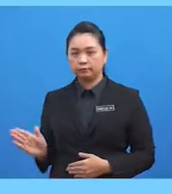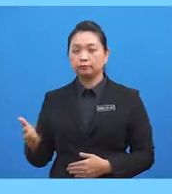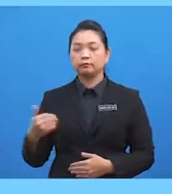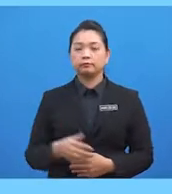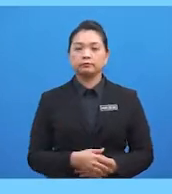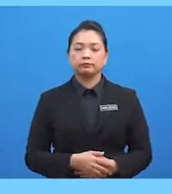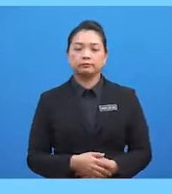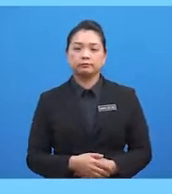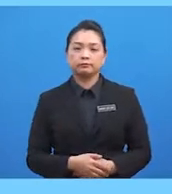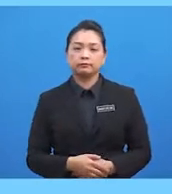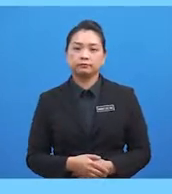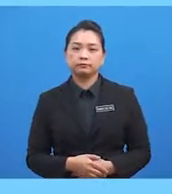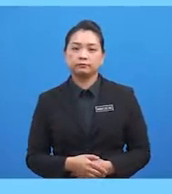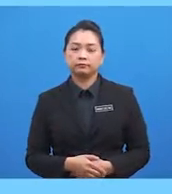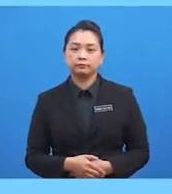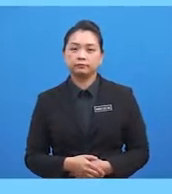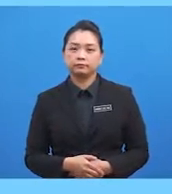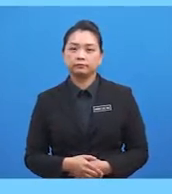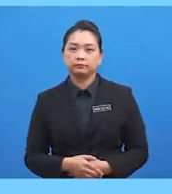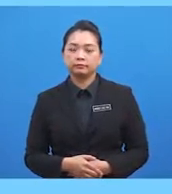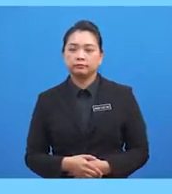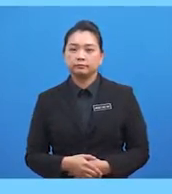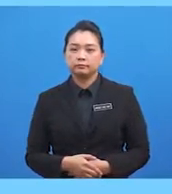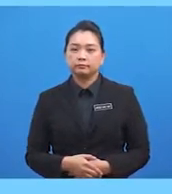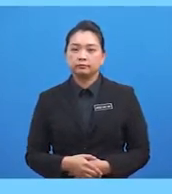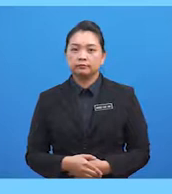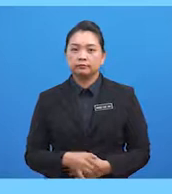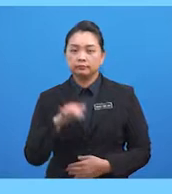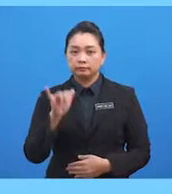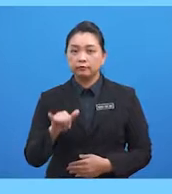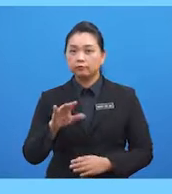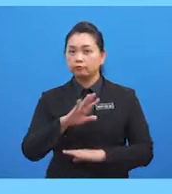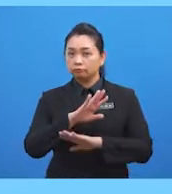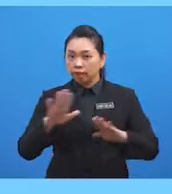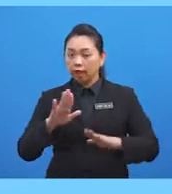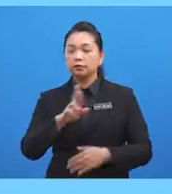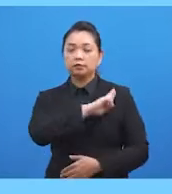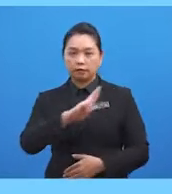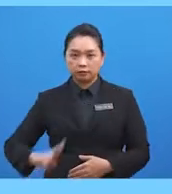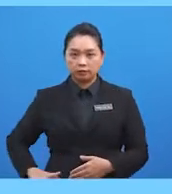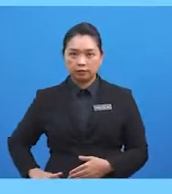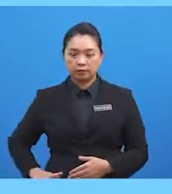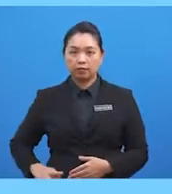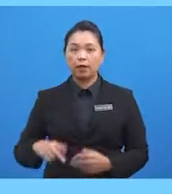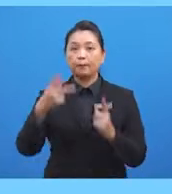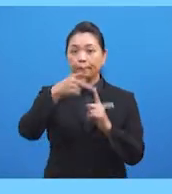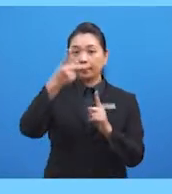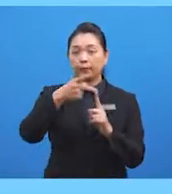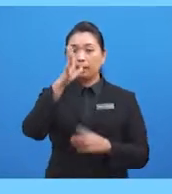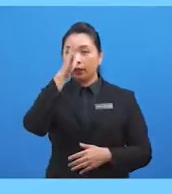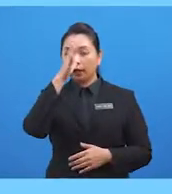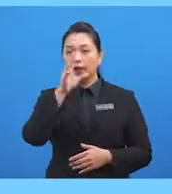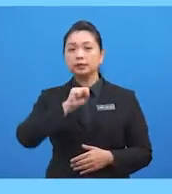oleh raja atau sultan. Sementara negeri-negeri tidak beraja seperti Pulau Pinang, Melaka,